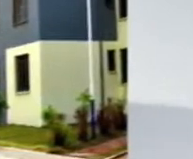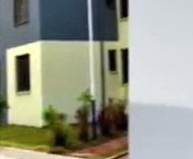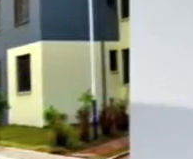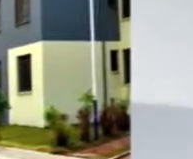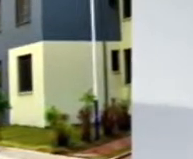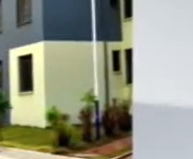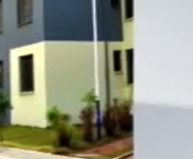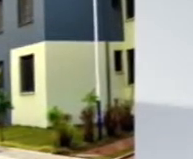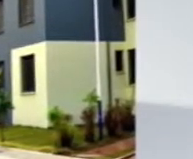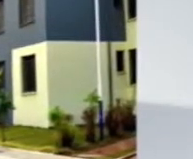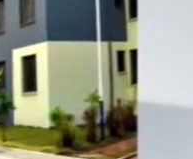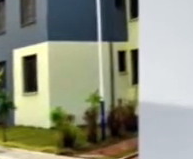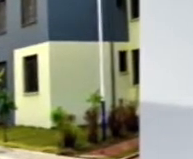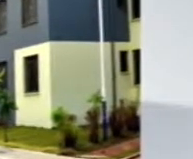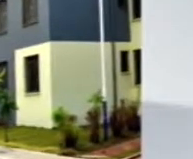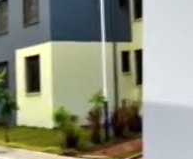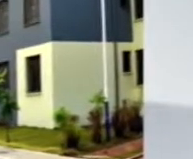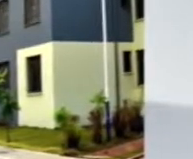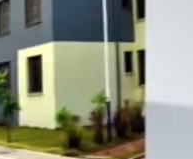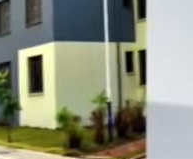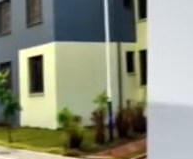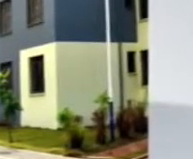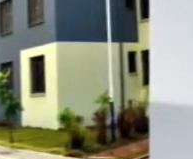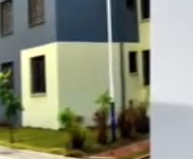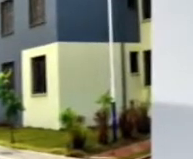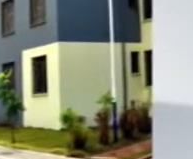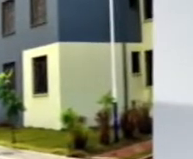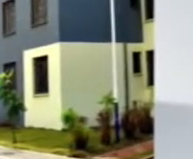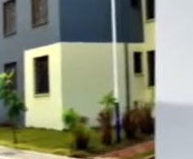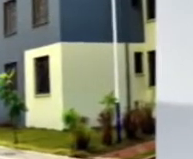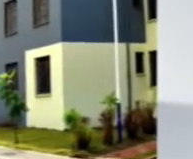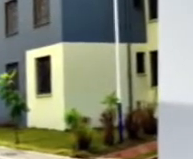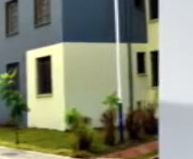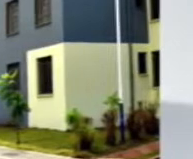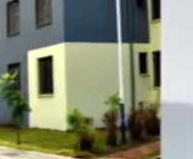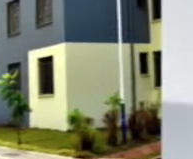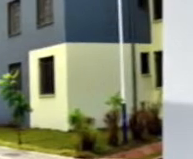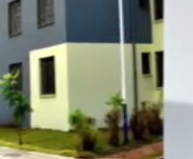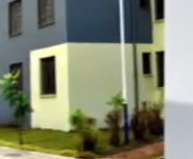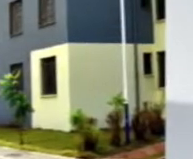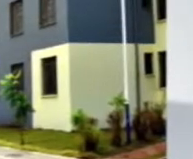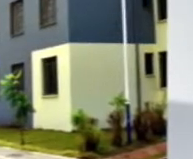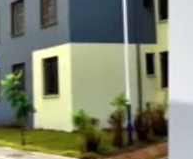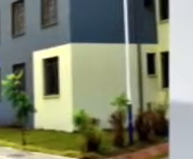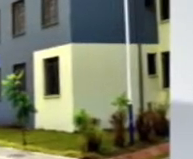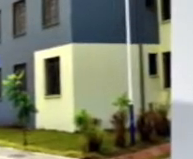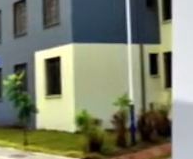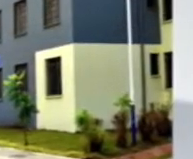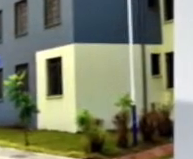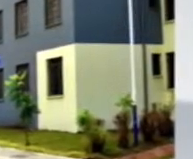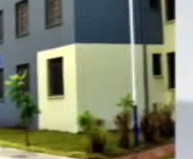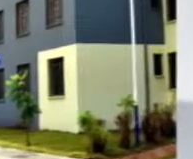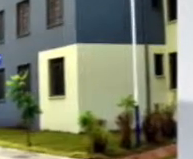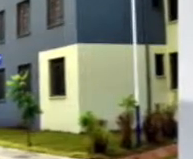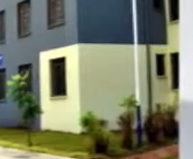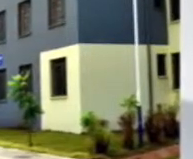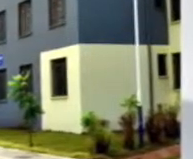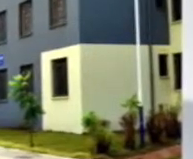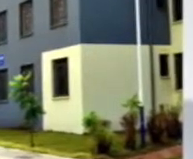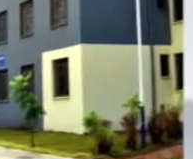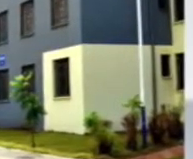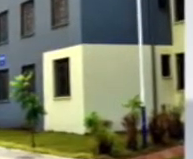ujenzi wa nyumba mpya ni pamoja na Shauri Moyo, ni Upumwani, Kaloleni na baadhi ya maeneo ya